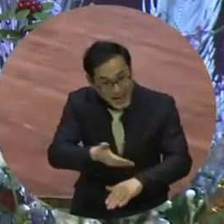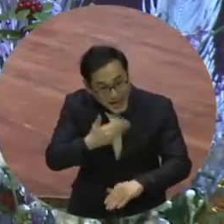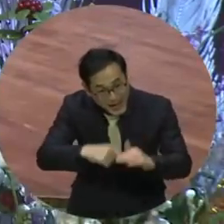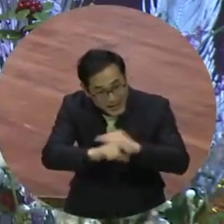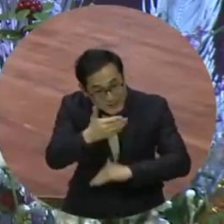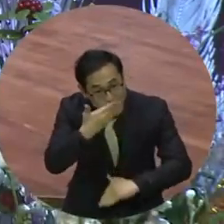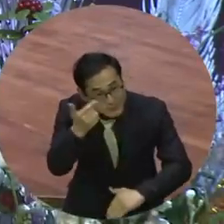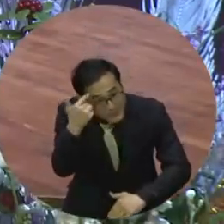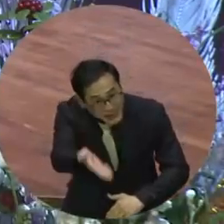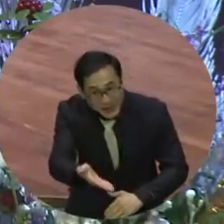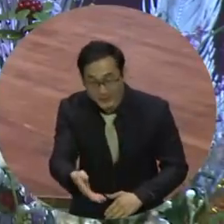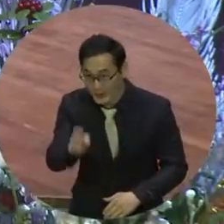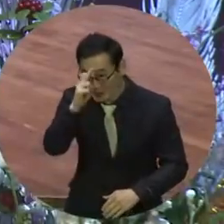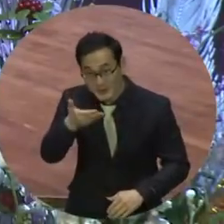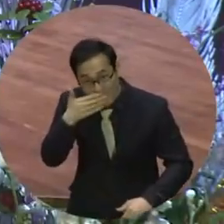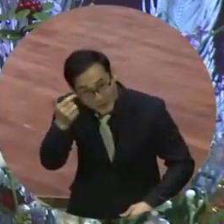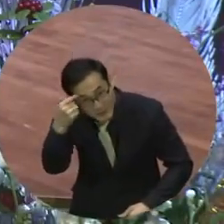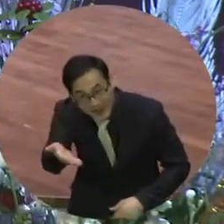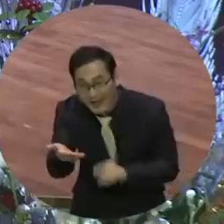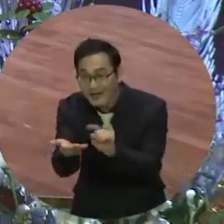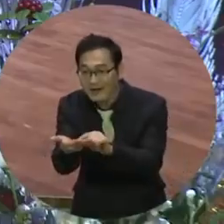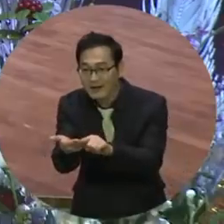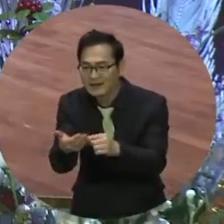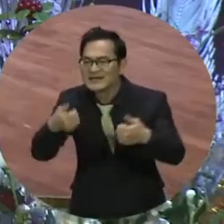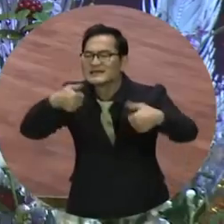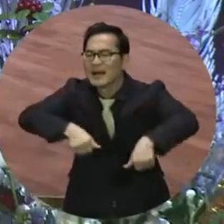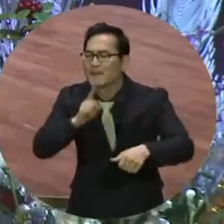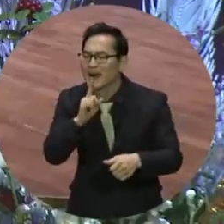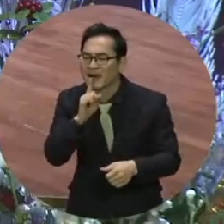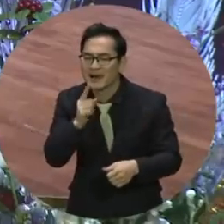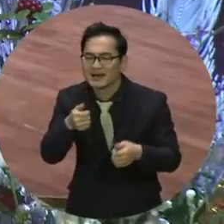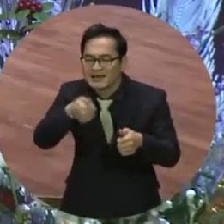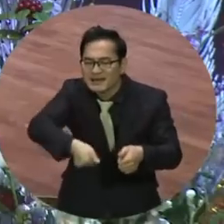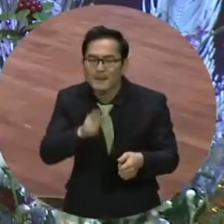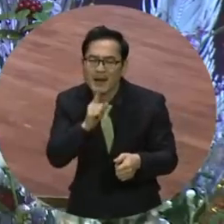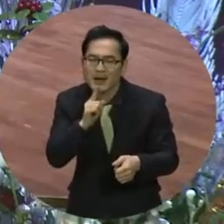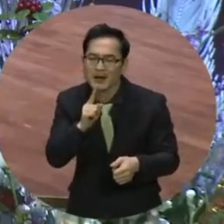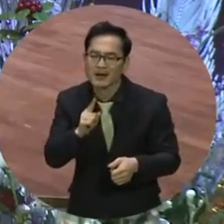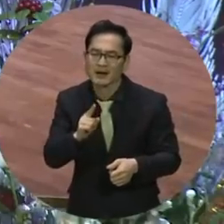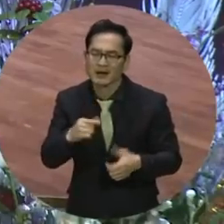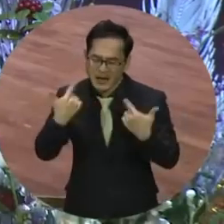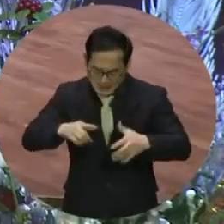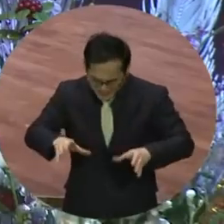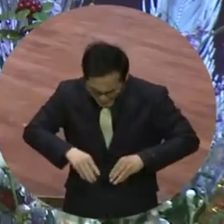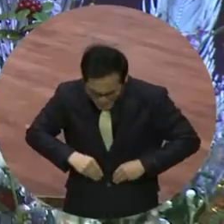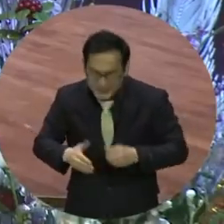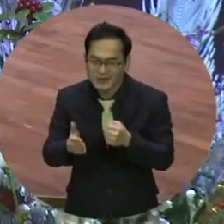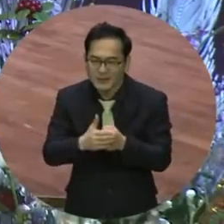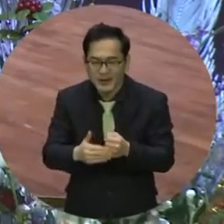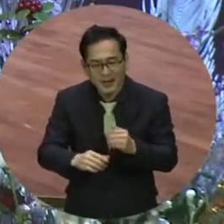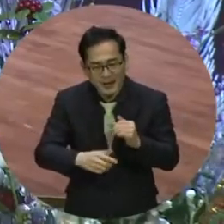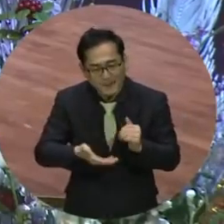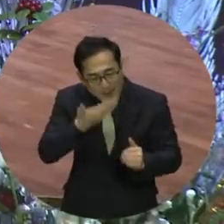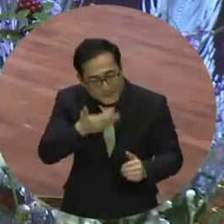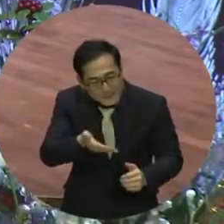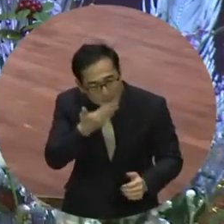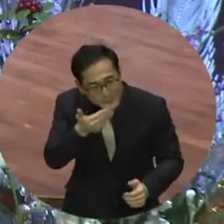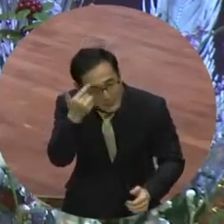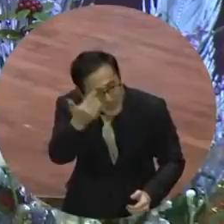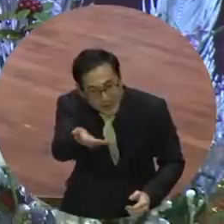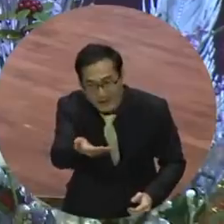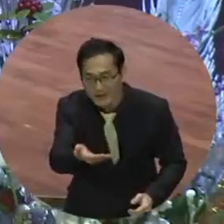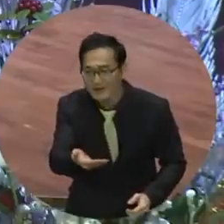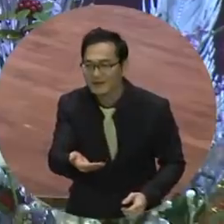굶었습니까? 옛날에 그렇게 가난했기 때문에 그런 염려, 근심이 워낙 많은 민족이 어떤 의미로 볼 때